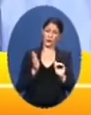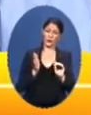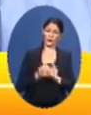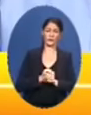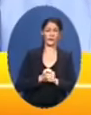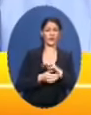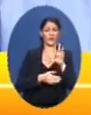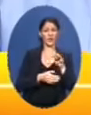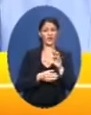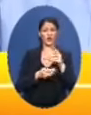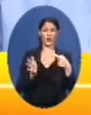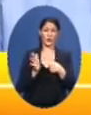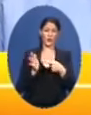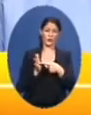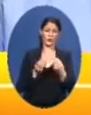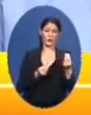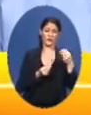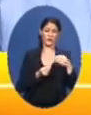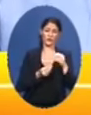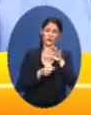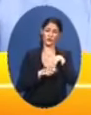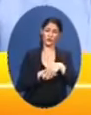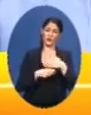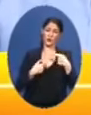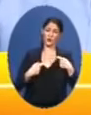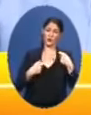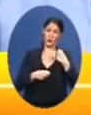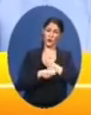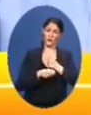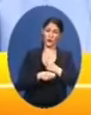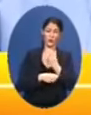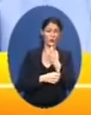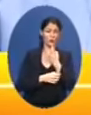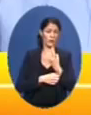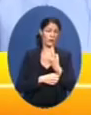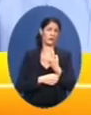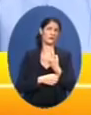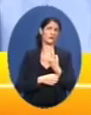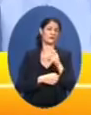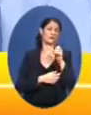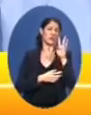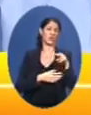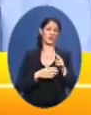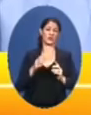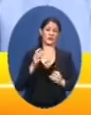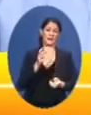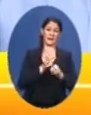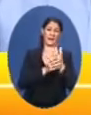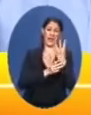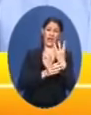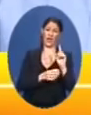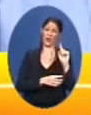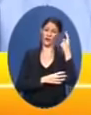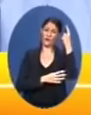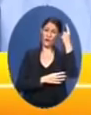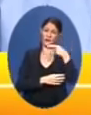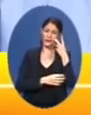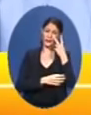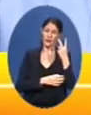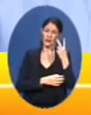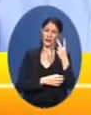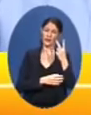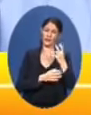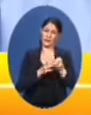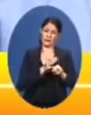נוספים שמשפיעים על שוק העבודה. זאת אומרת, יכול להיות שאם יש צמיחה מאוד גבוהה, אז האפקט החיובי של הצמיחה